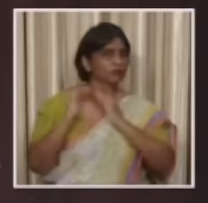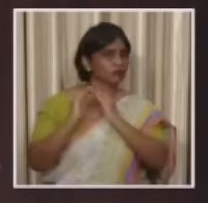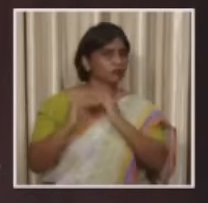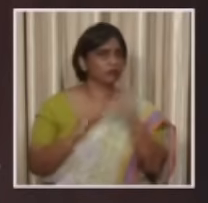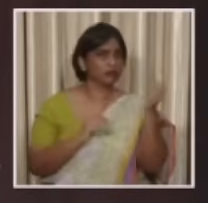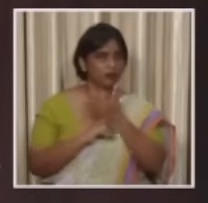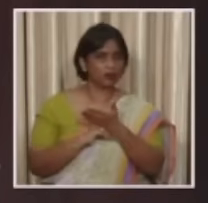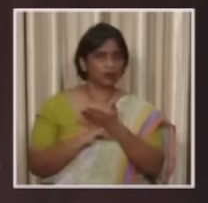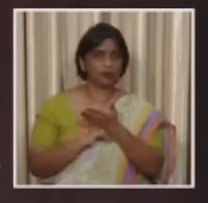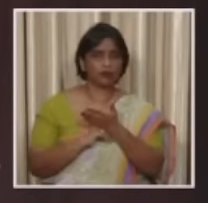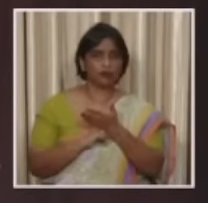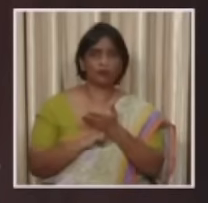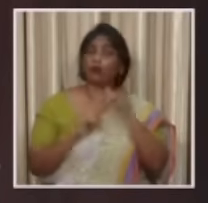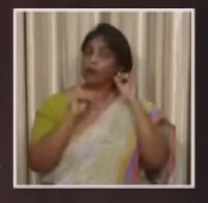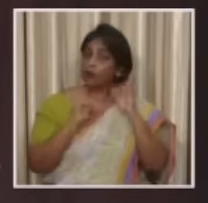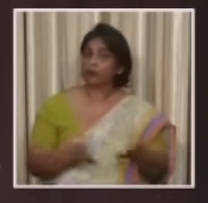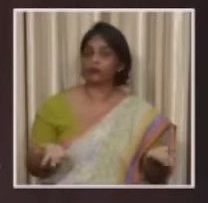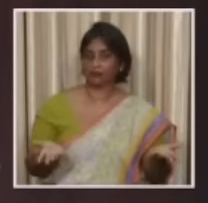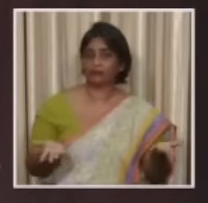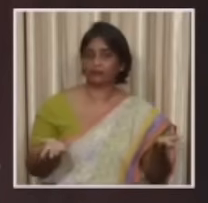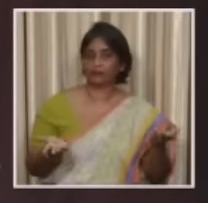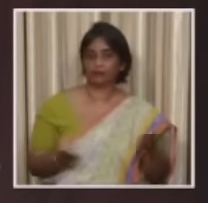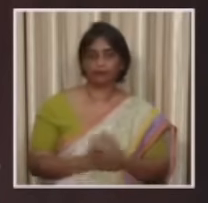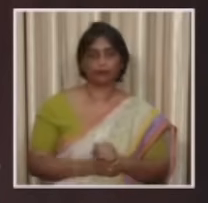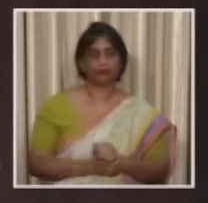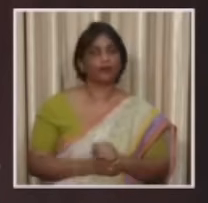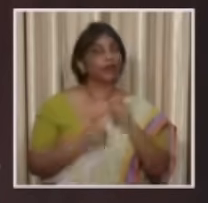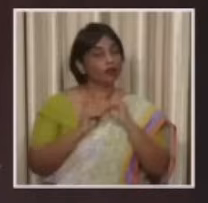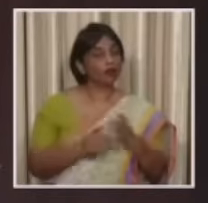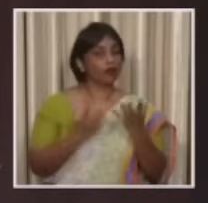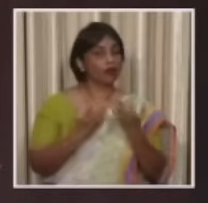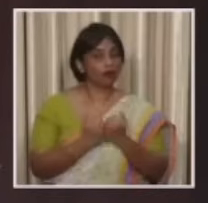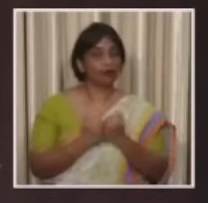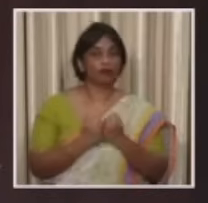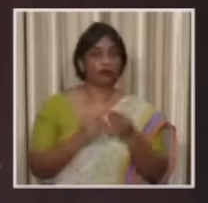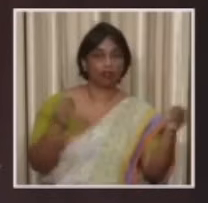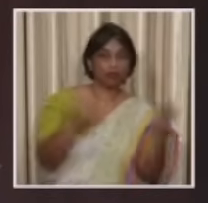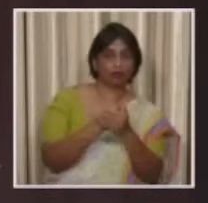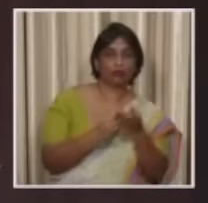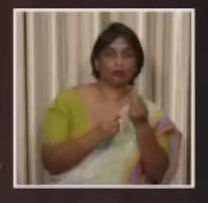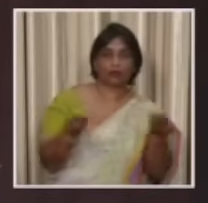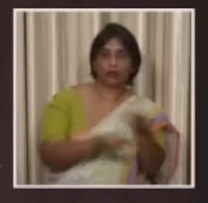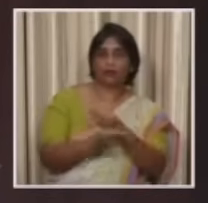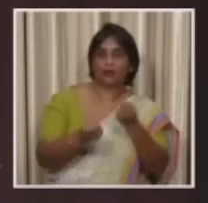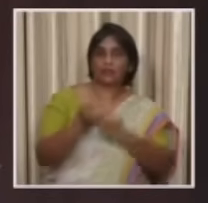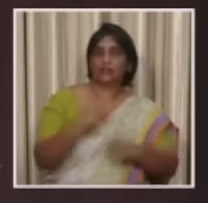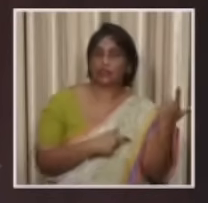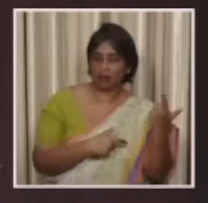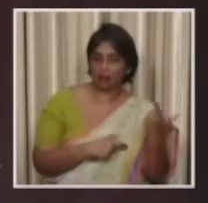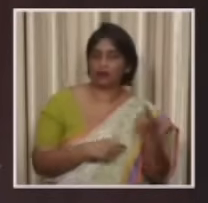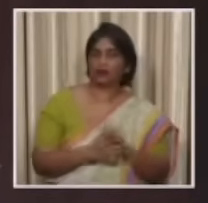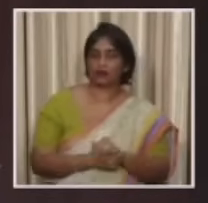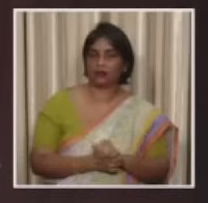බොණ්ඩ මෙන්න මේකයි අද සිද්ධලා තියෙන්නේ. මේව අරගෙන අත අත යට අත හොමාරුවේ මේක විකුණනවා අනිත්